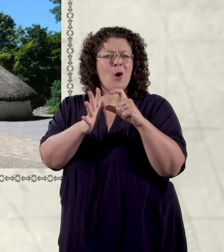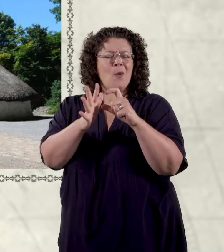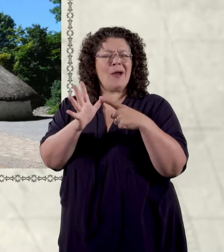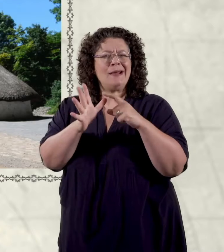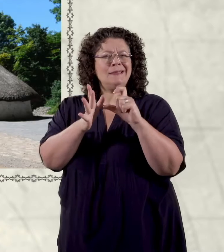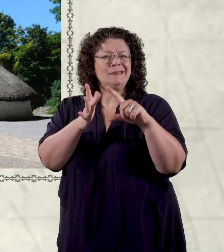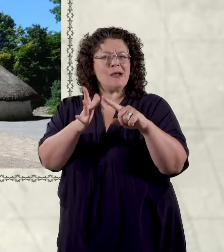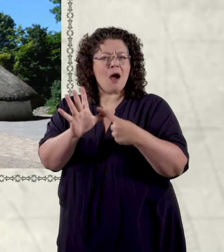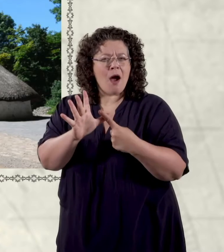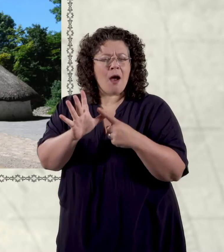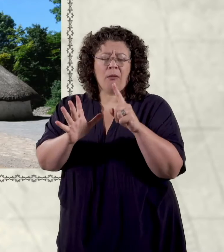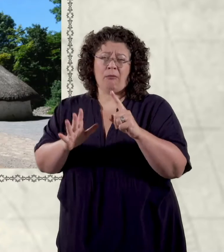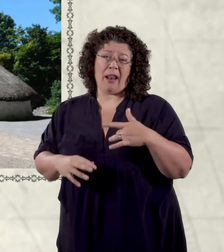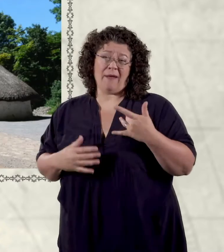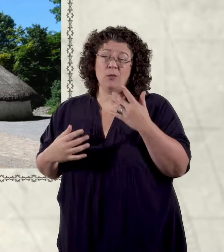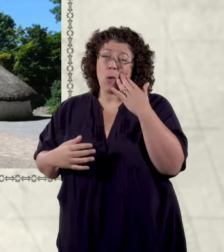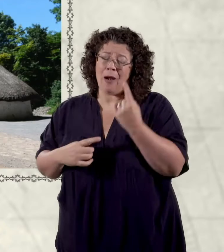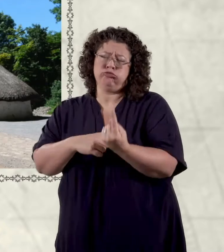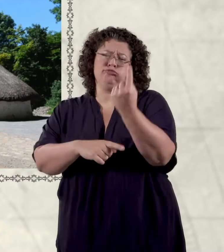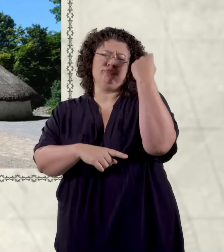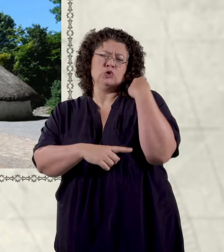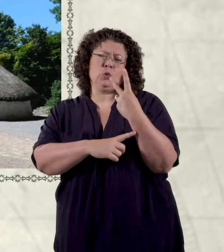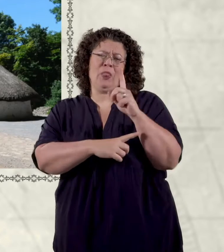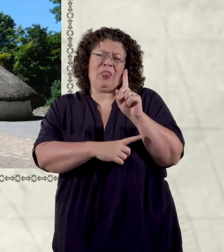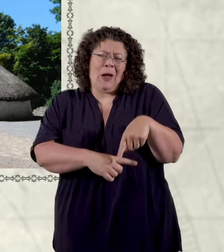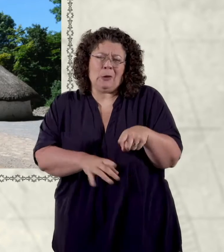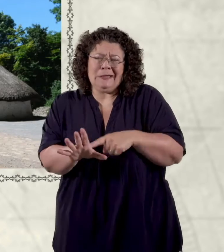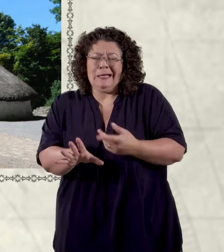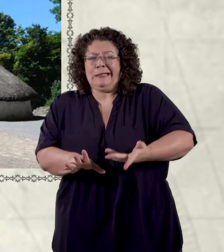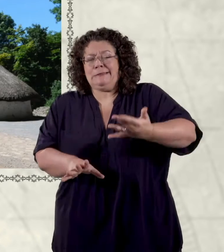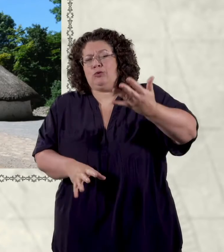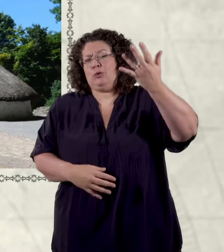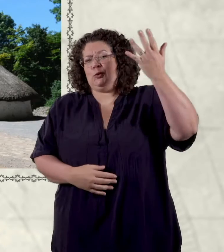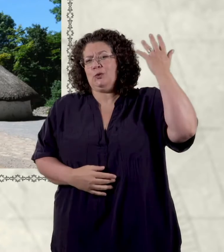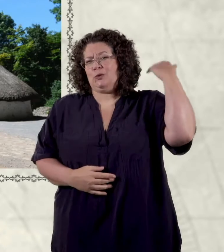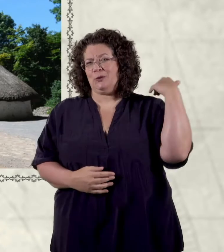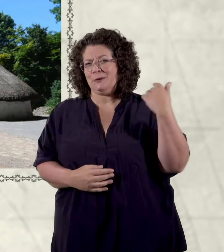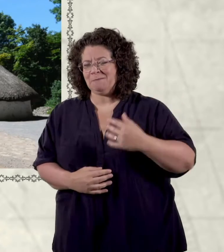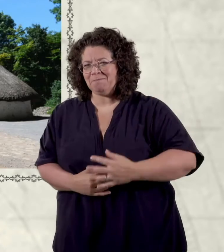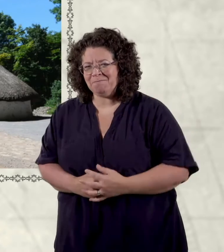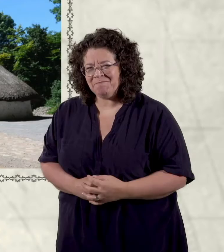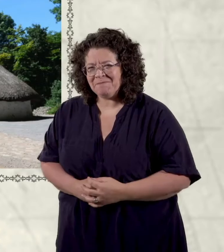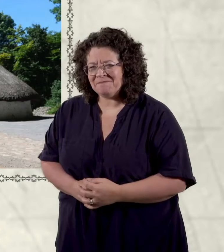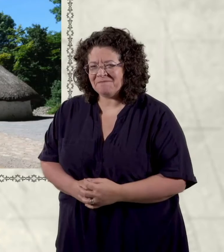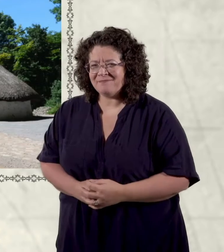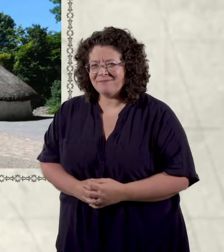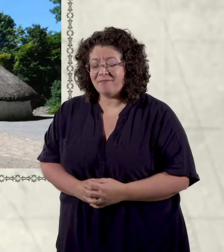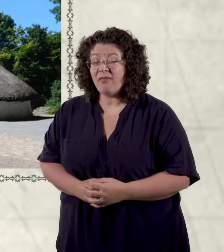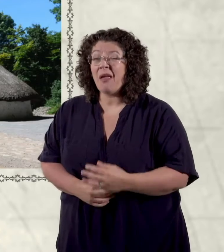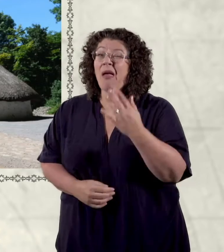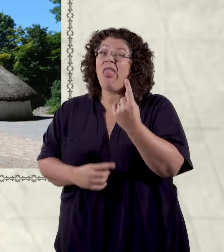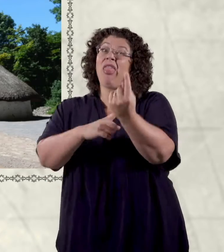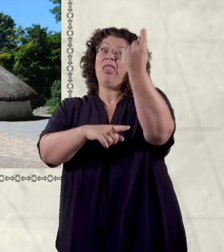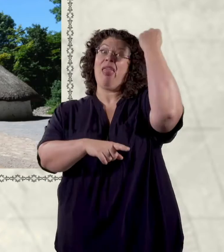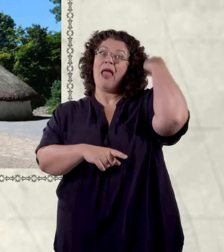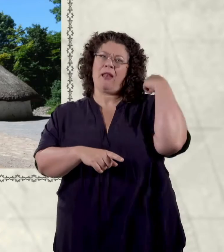Boudicca ydw i. Ac ro'n i'n byw 2000 o flynyddoedd yn ôl. Bryd hynny, do na